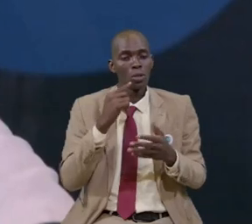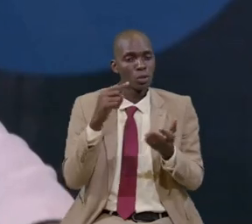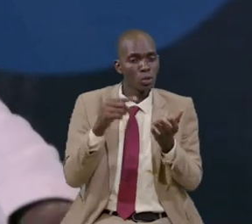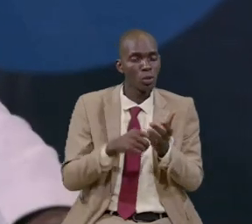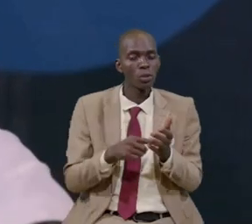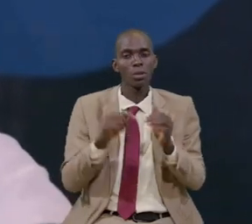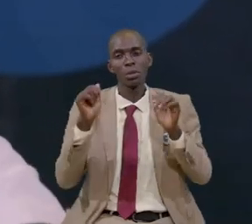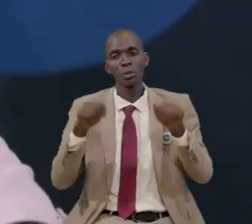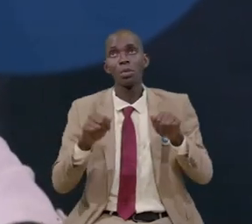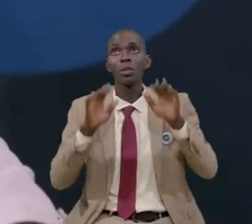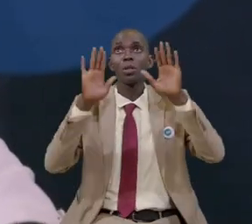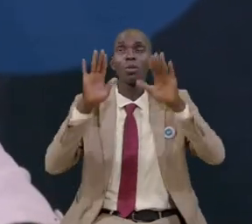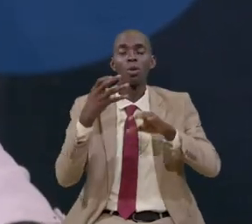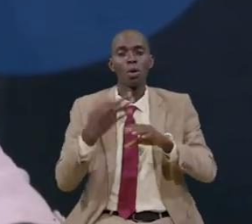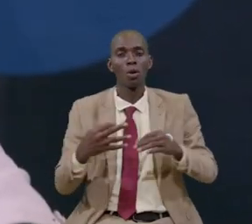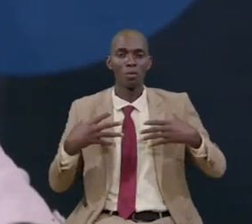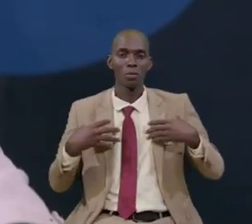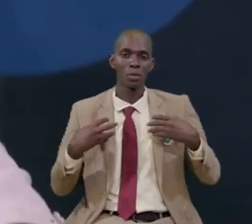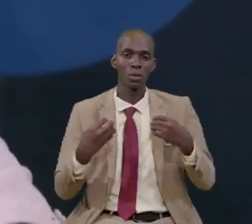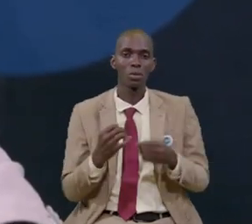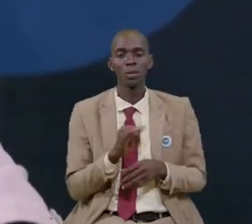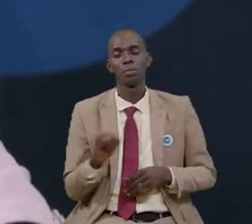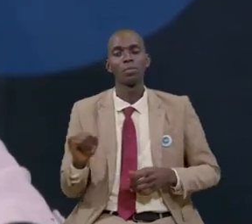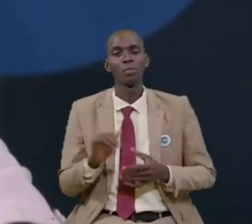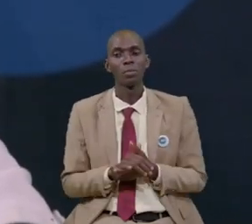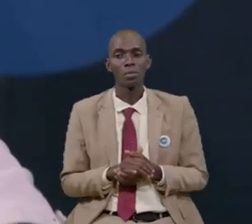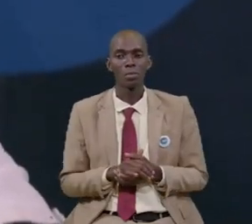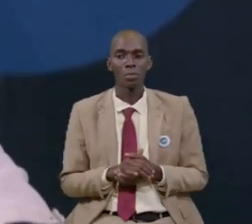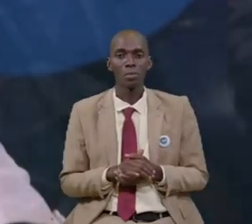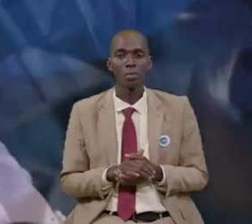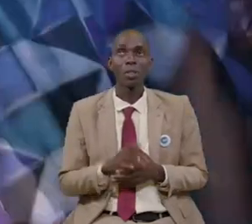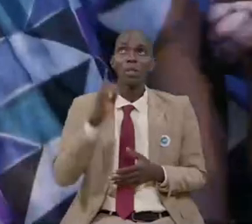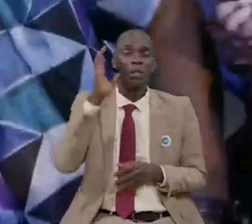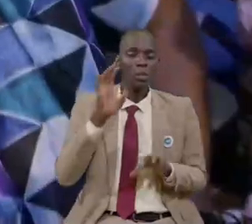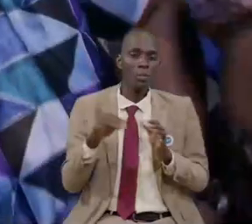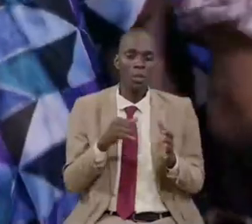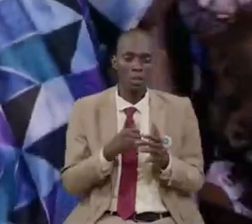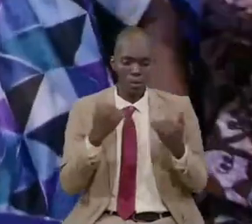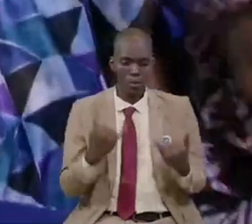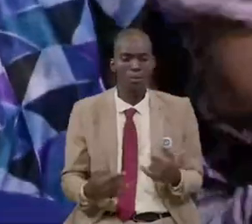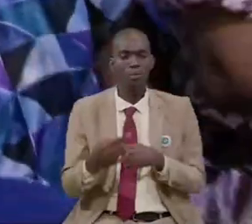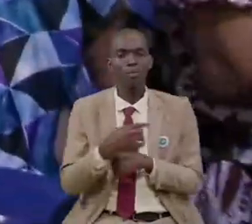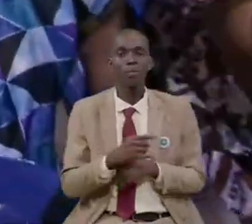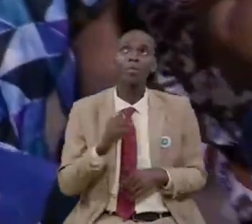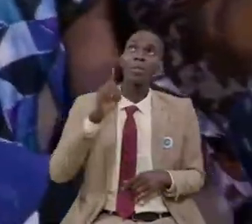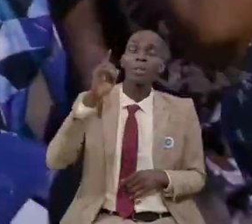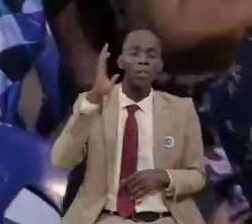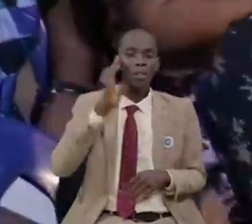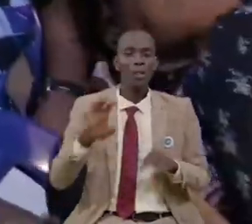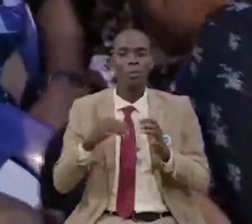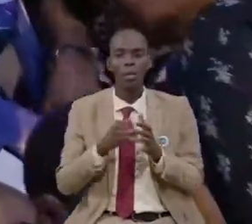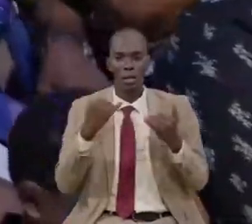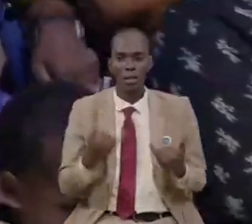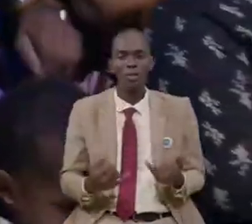puis on a le miracle remarquable de guérison. Le Seigneur le fera ce jour. Il le fera aujourd'hui.